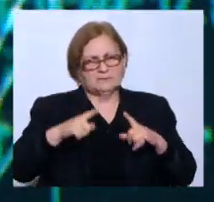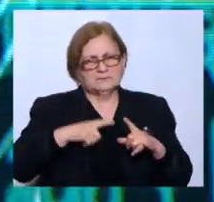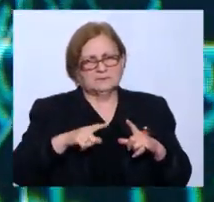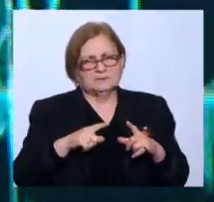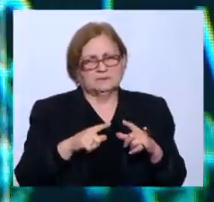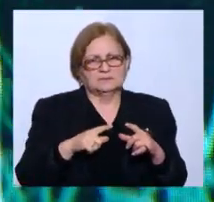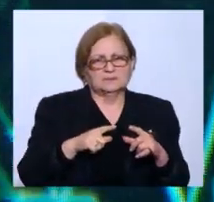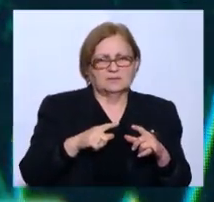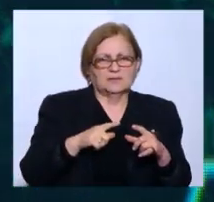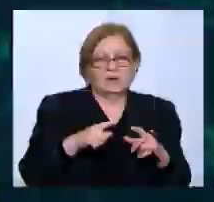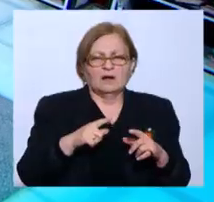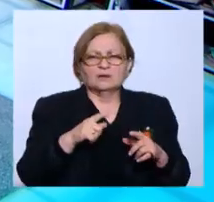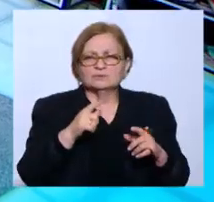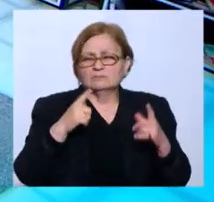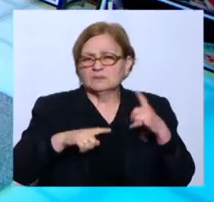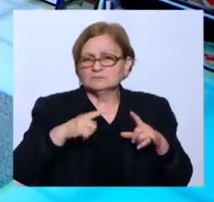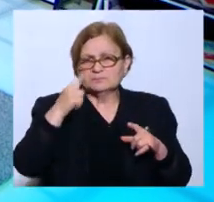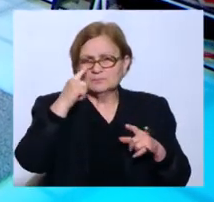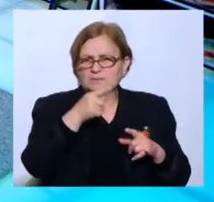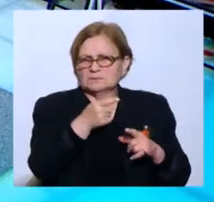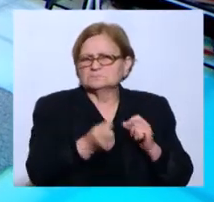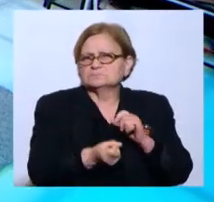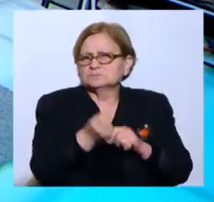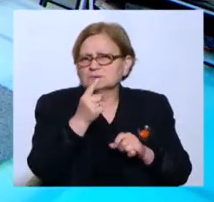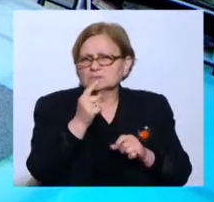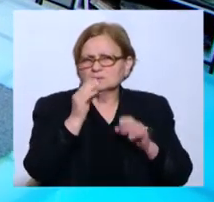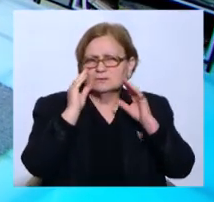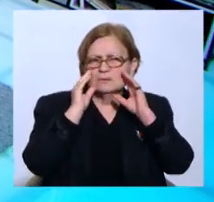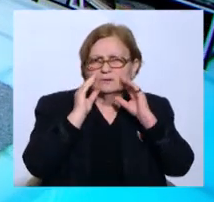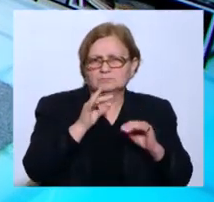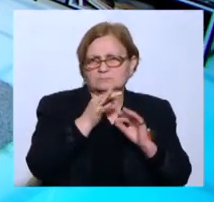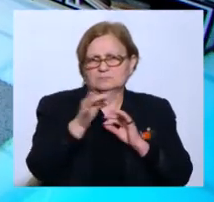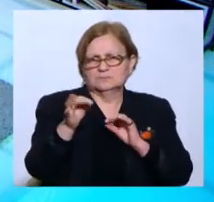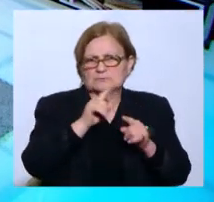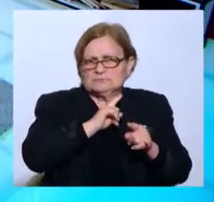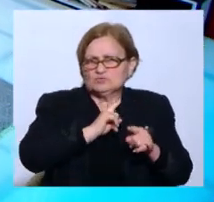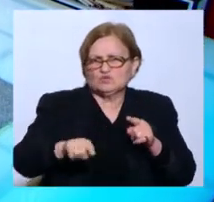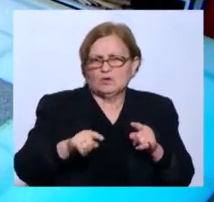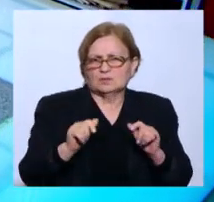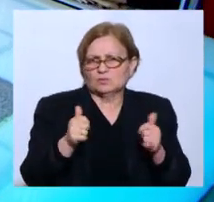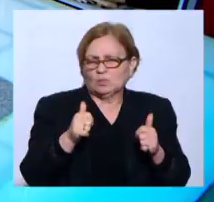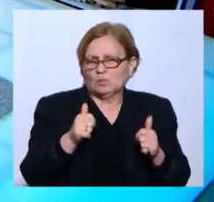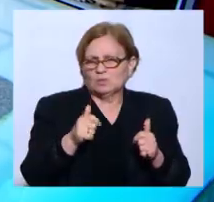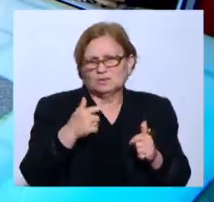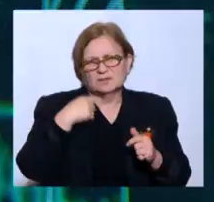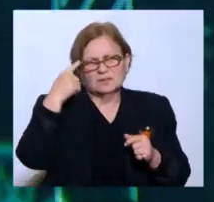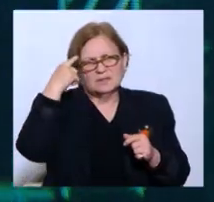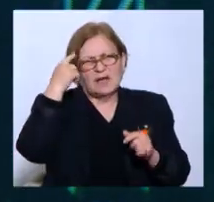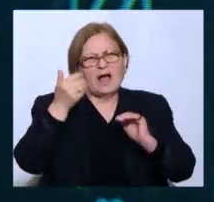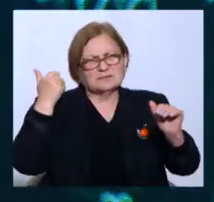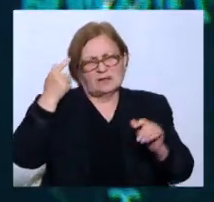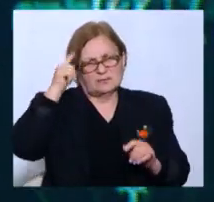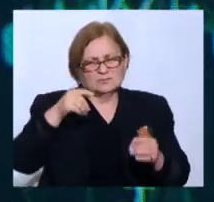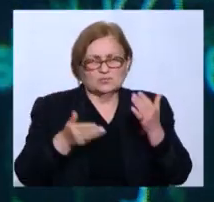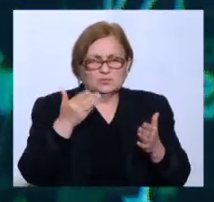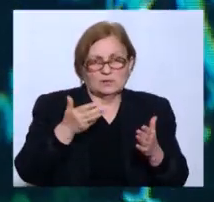უკაც რაღაც ამ სიტყვისთვის, მაგრამ აი ეს არის ხოლმე ესე ხანდახან და უცებ წამოისრულ სიტუაცია, წამოისრული რიცხვი